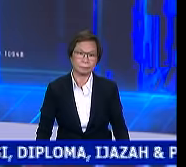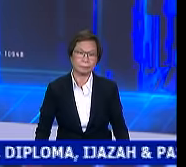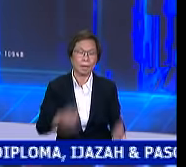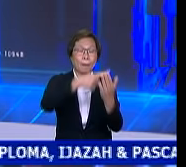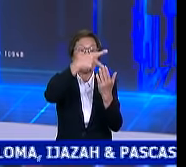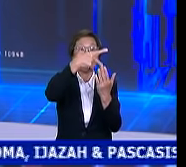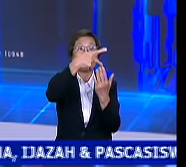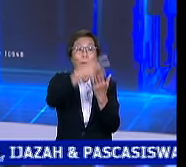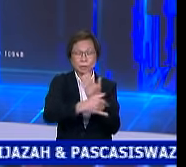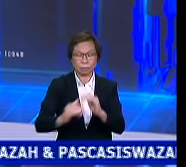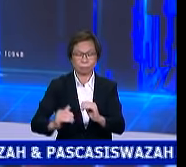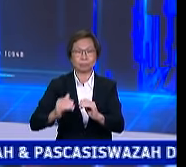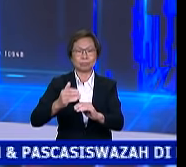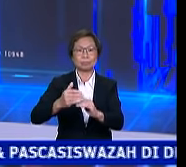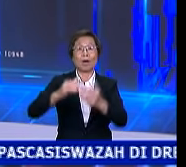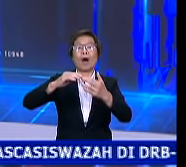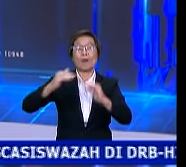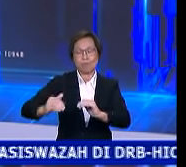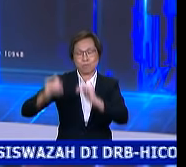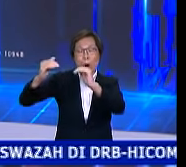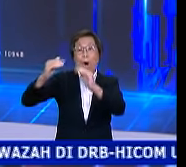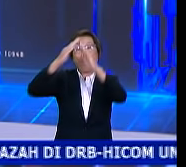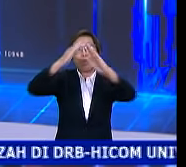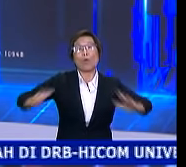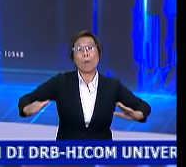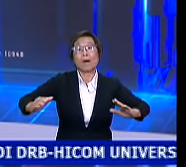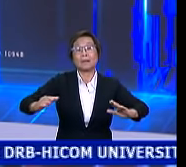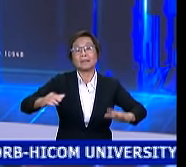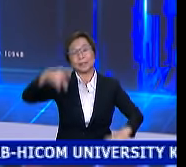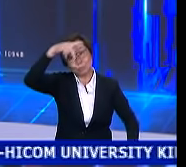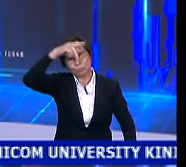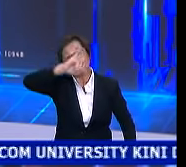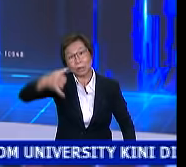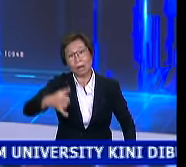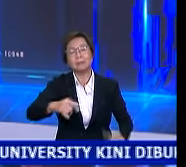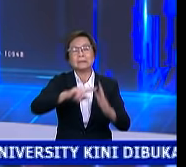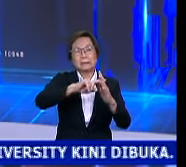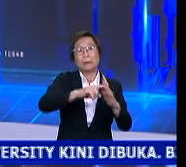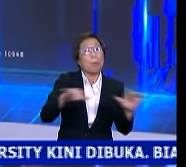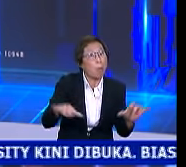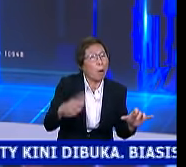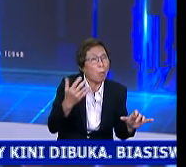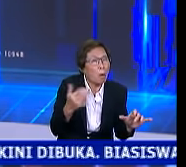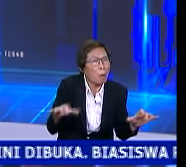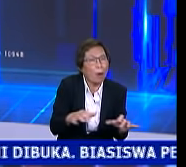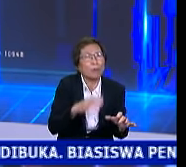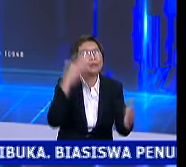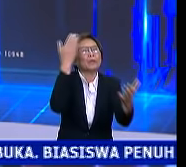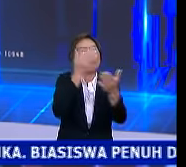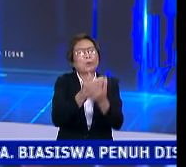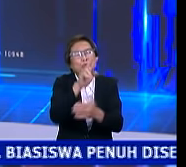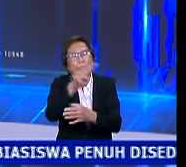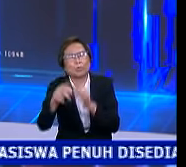Projek naik taraf kediaman rasmi Perdana Menteri di Kompleks Seri Perdana Putrajaya dilaksanakan berikutan usianya mencecah